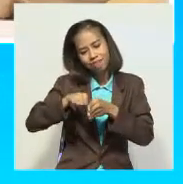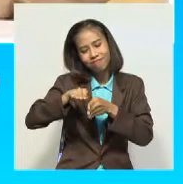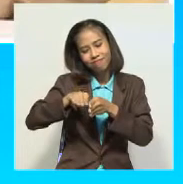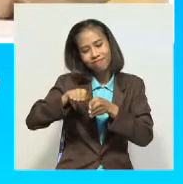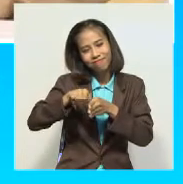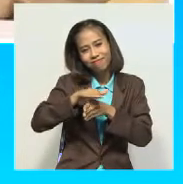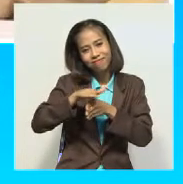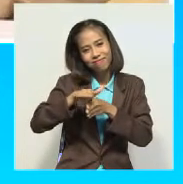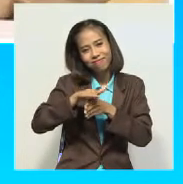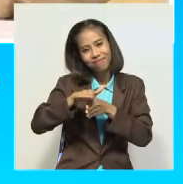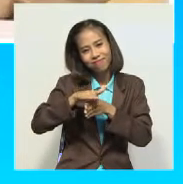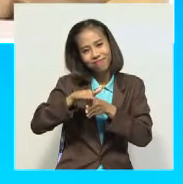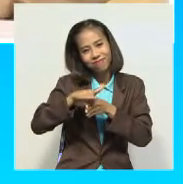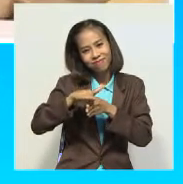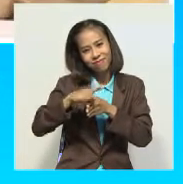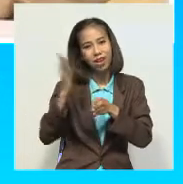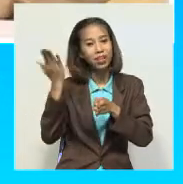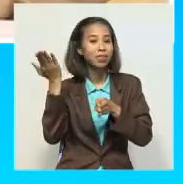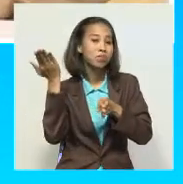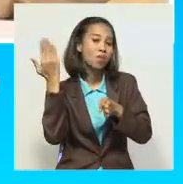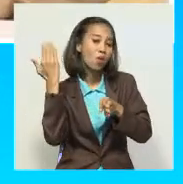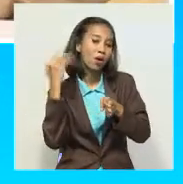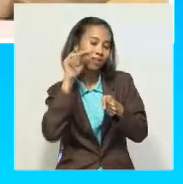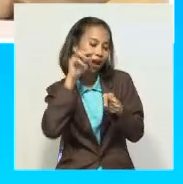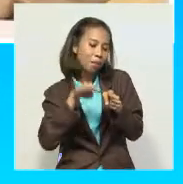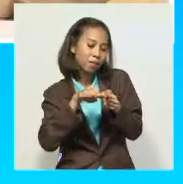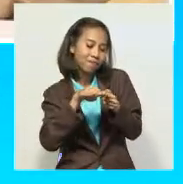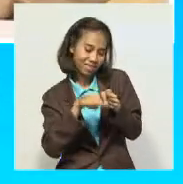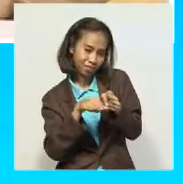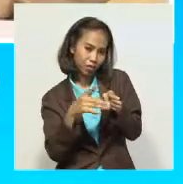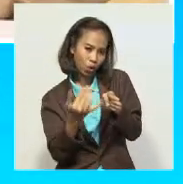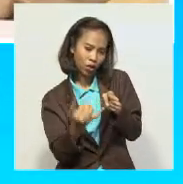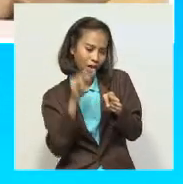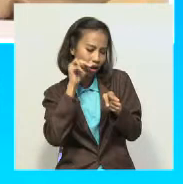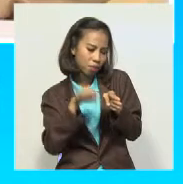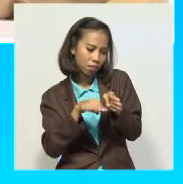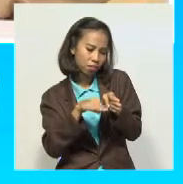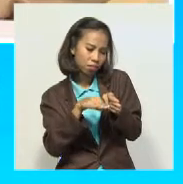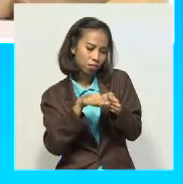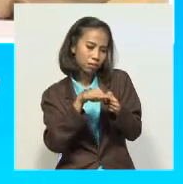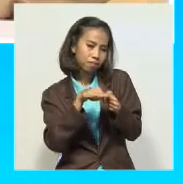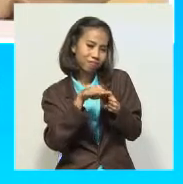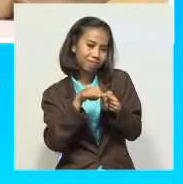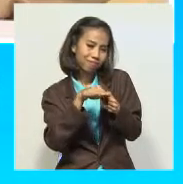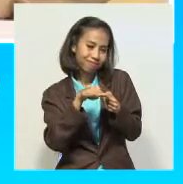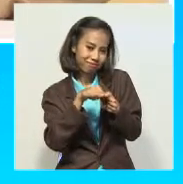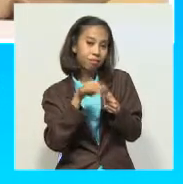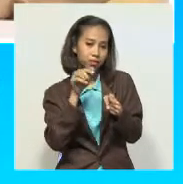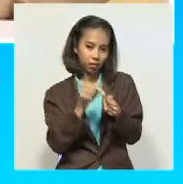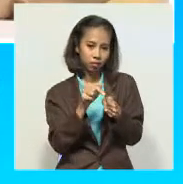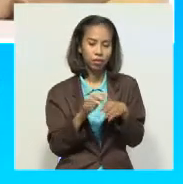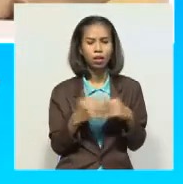ยังตอนนั้นยังเป็น ต่ำกว่า เมตรเป็นหน้าจิตตอนนี้มันเริ่มปริ่มตลิ่งนะคะ ทีนี้เราระวังแนวทางใน